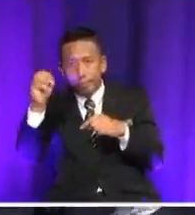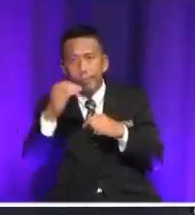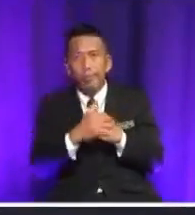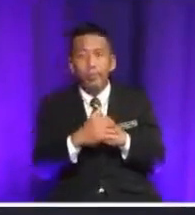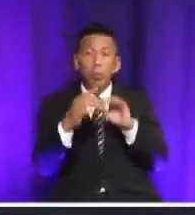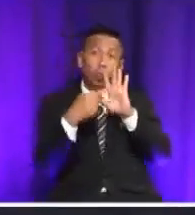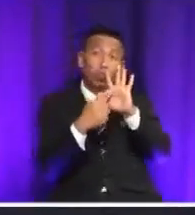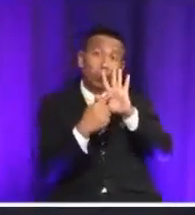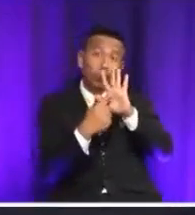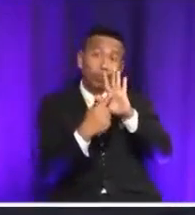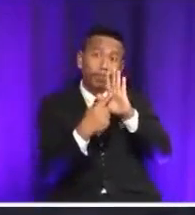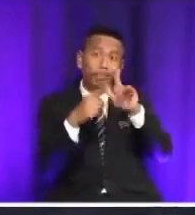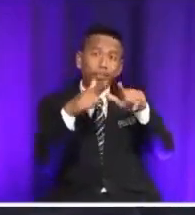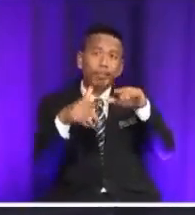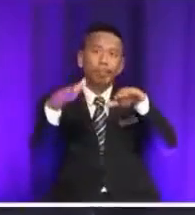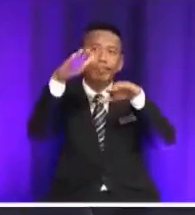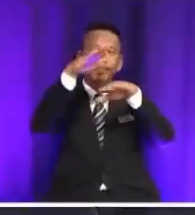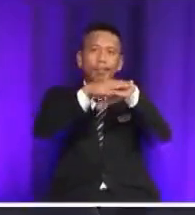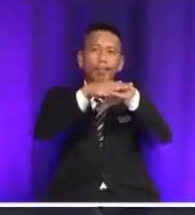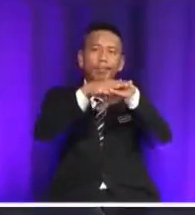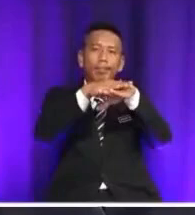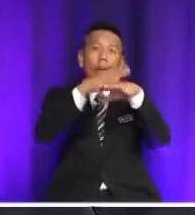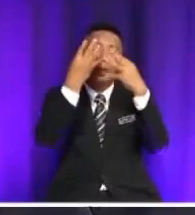ini berada di atas selesai